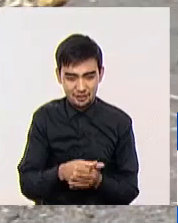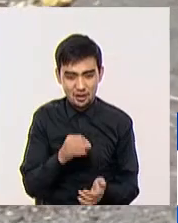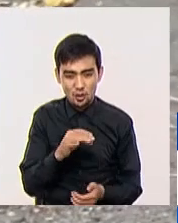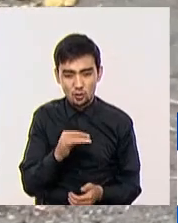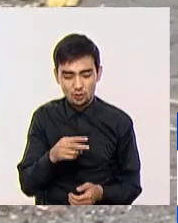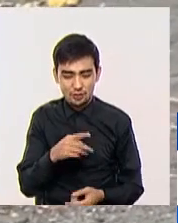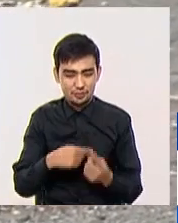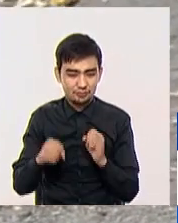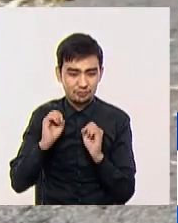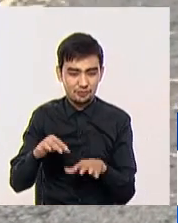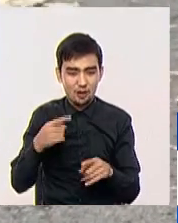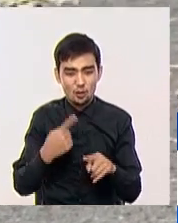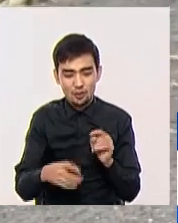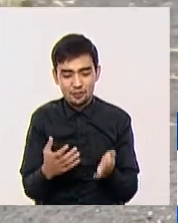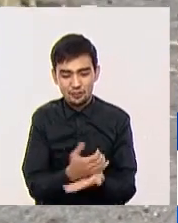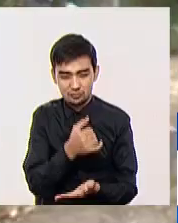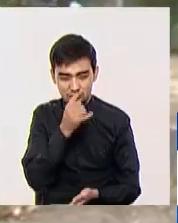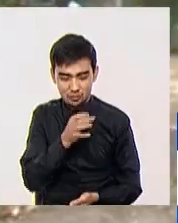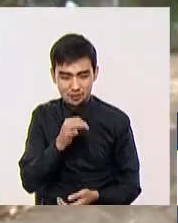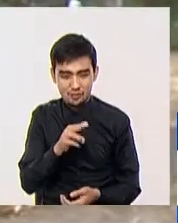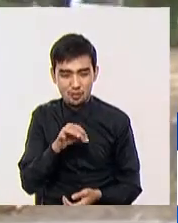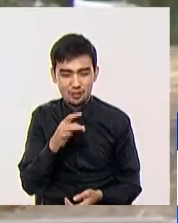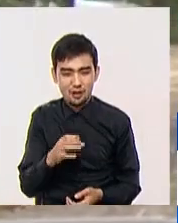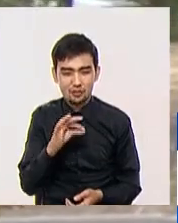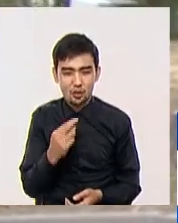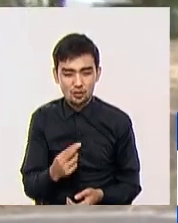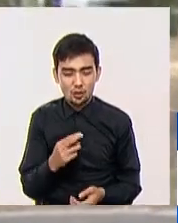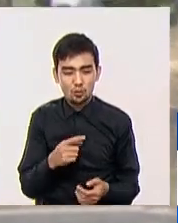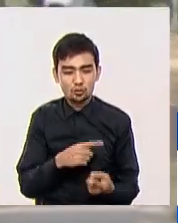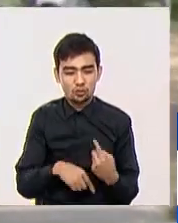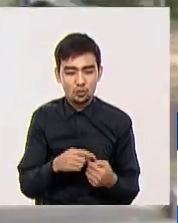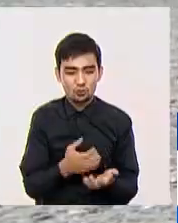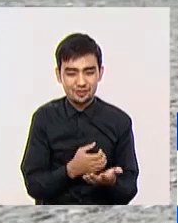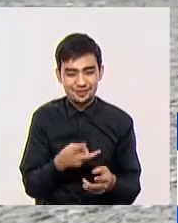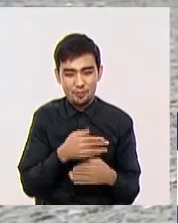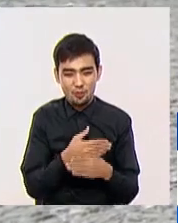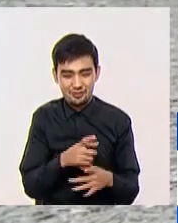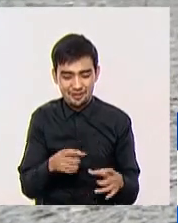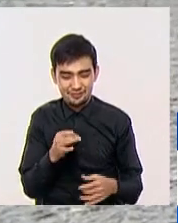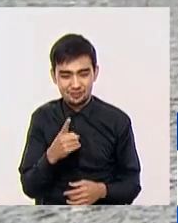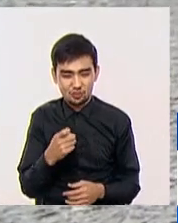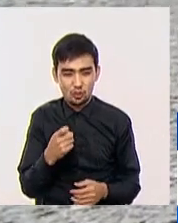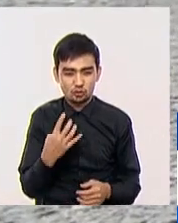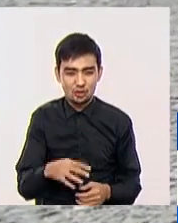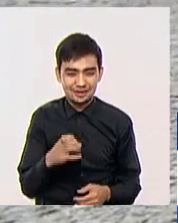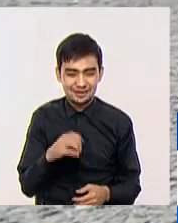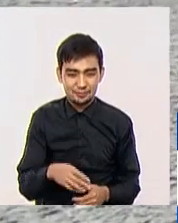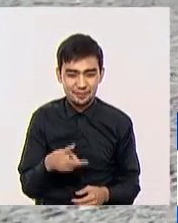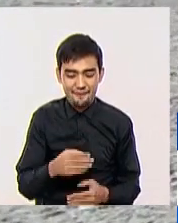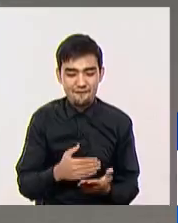ходунки вернула, но найти другие не смогла. На портале соцуслуг такого приспособления для людей ростом выше 140 сантиметров